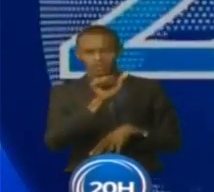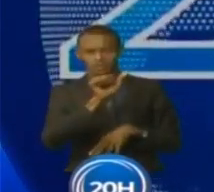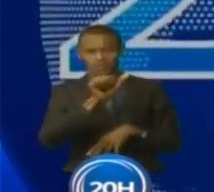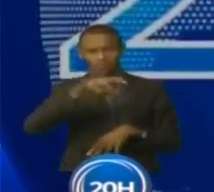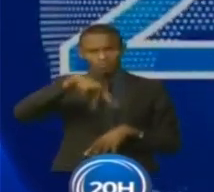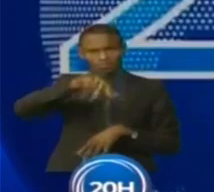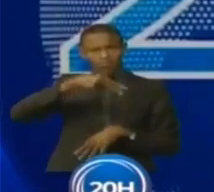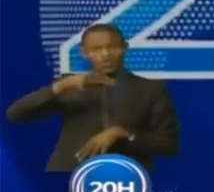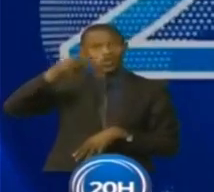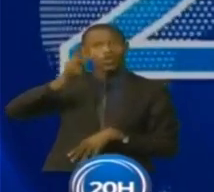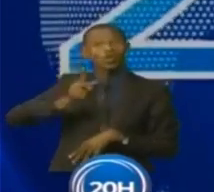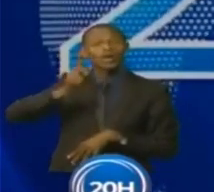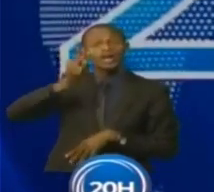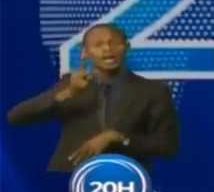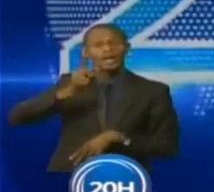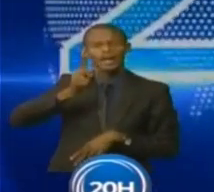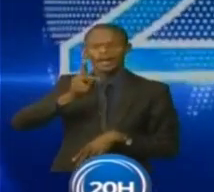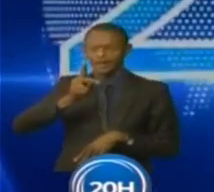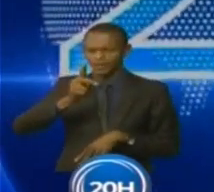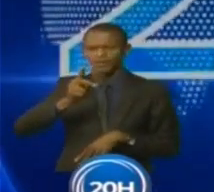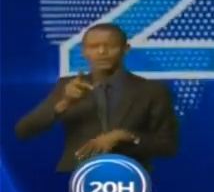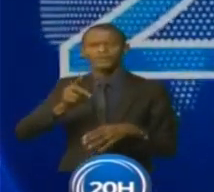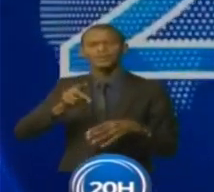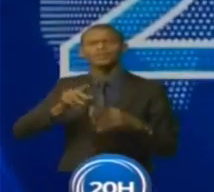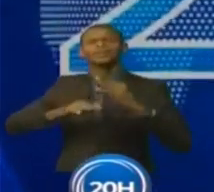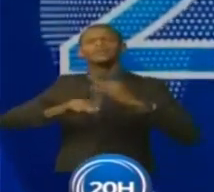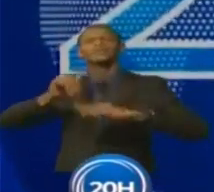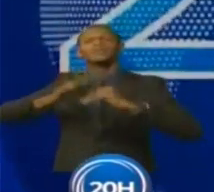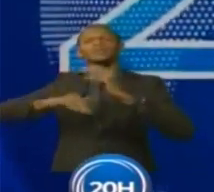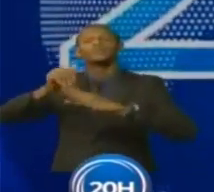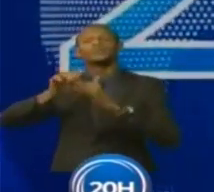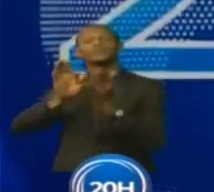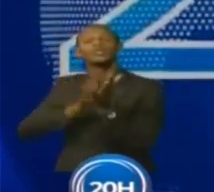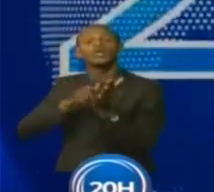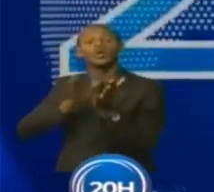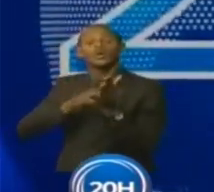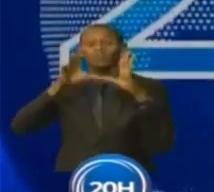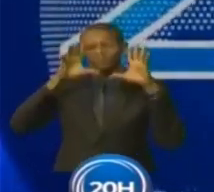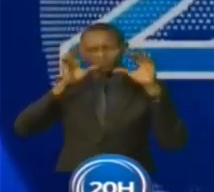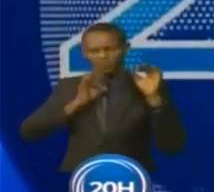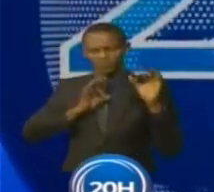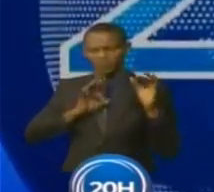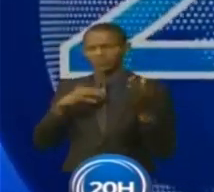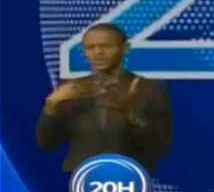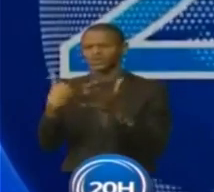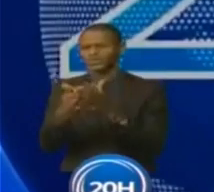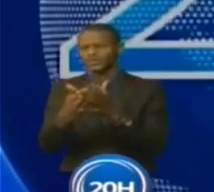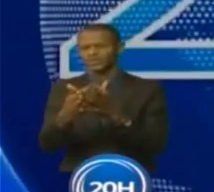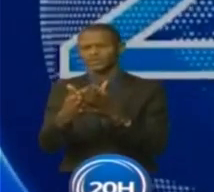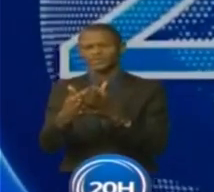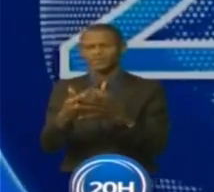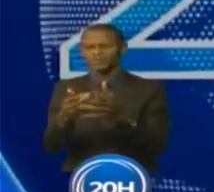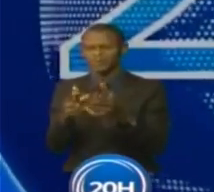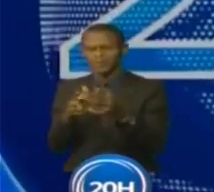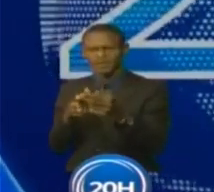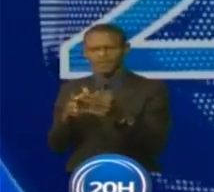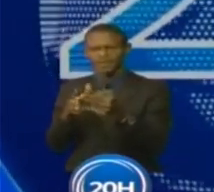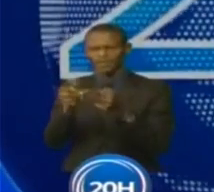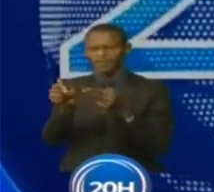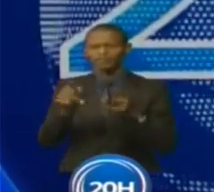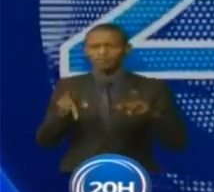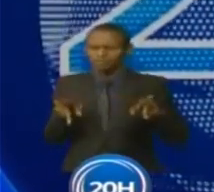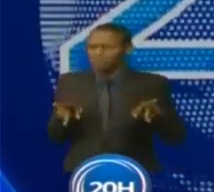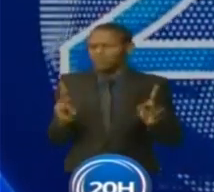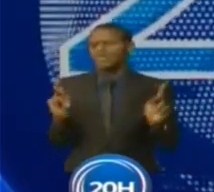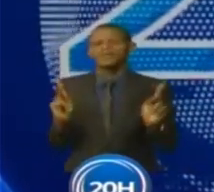lequel le garant de la nation donne le ton pour l'utilisation des ouvrages dans toute la